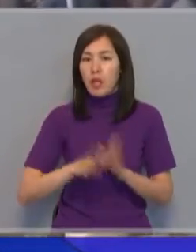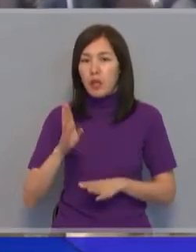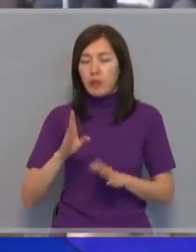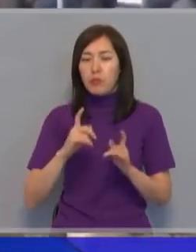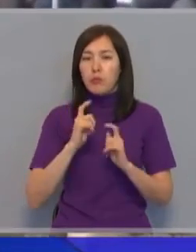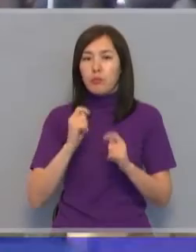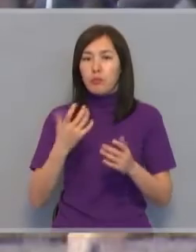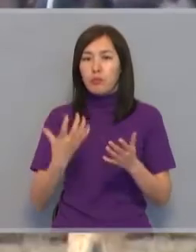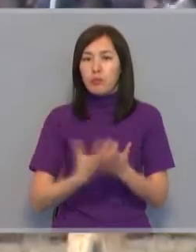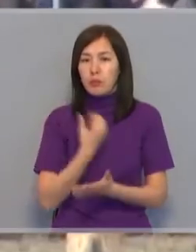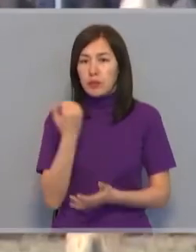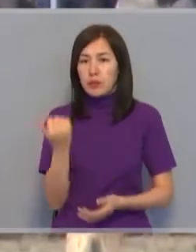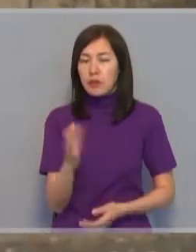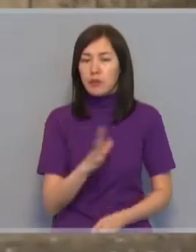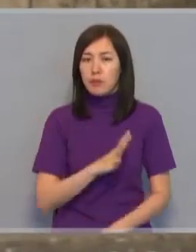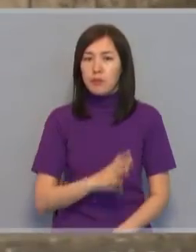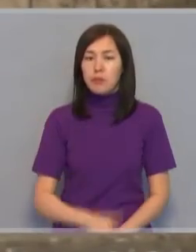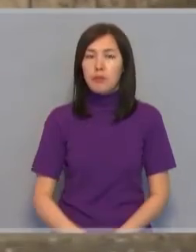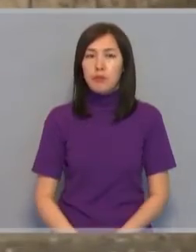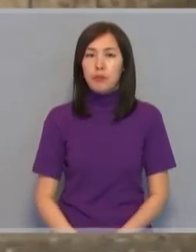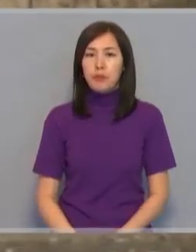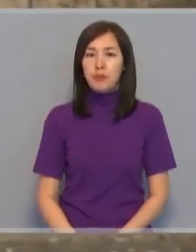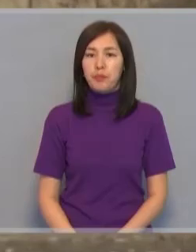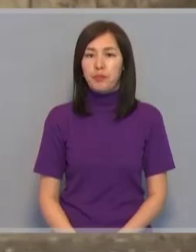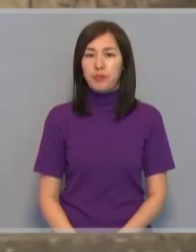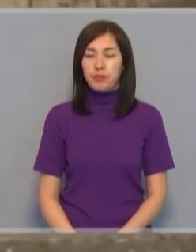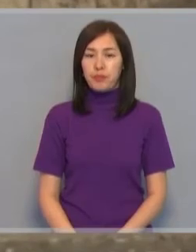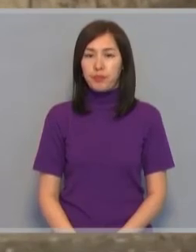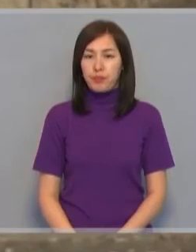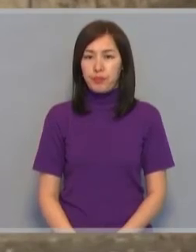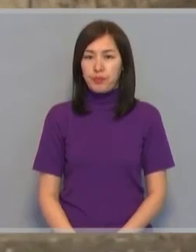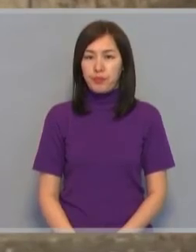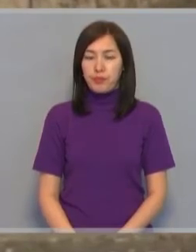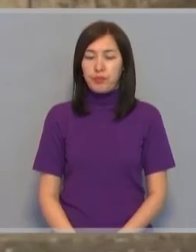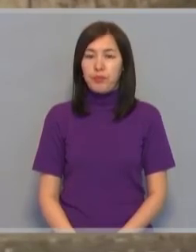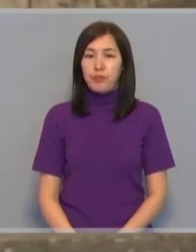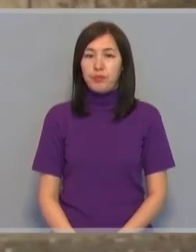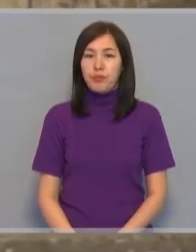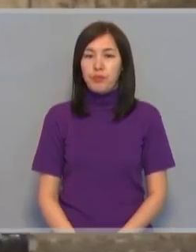төреші номинациясымен марапатталды. Гүлнара Асқарқызы, Нысанбай Құлсейітов, жаңалықтар.